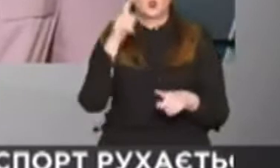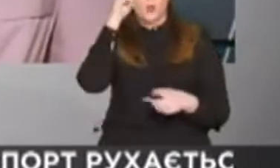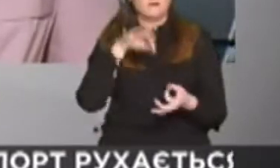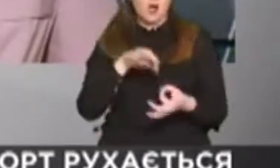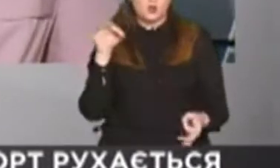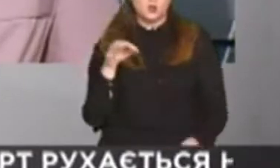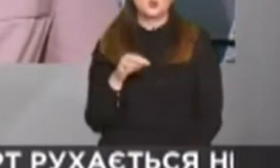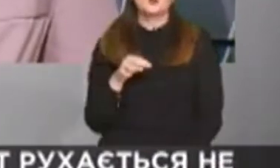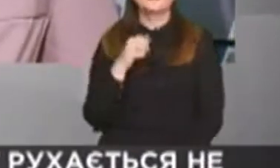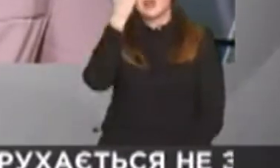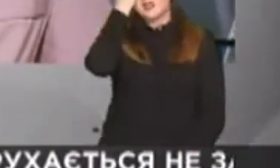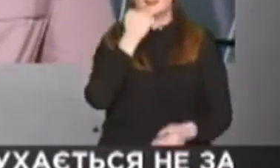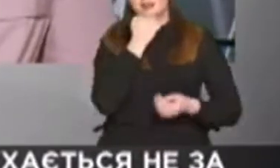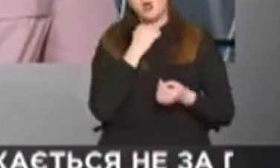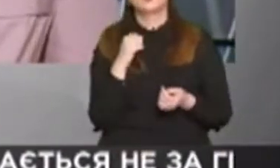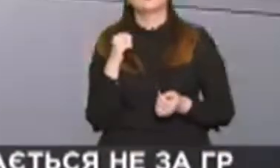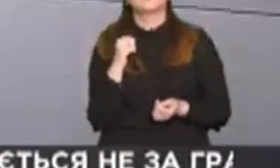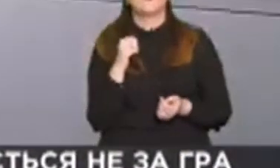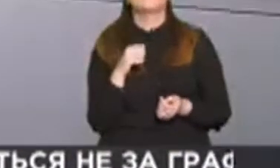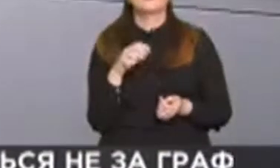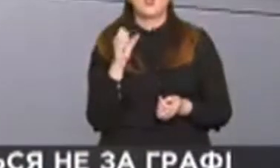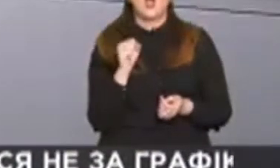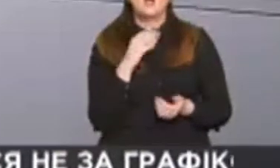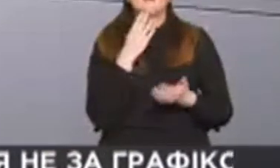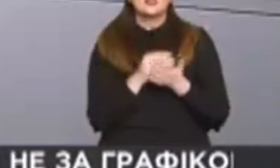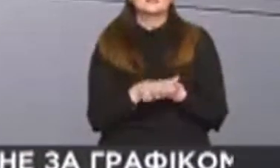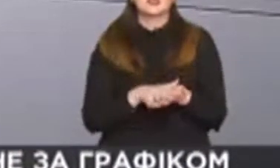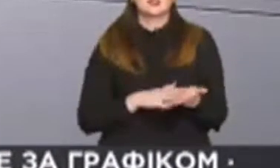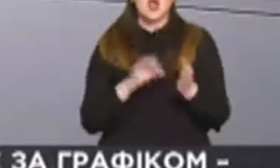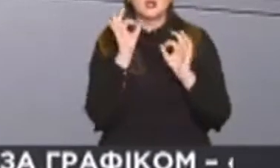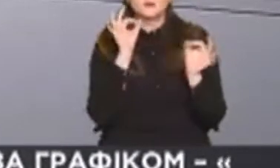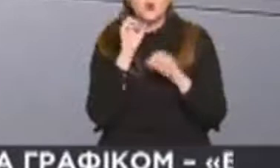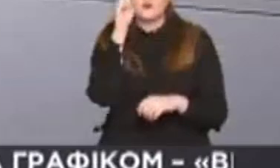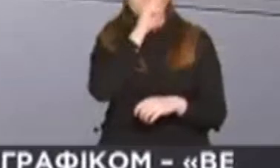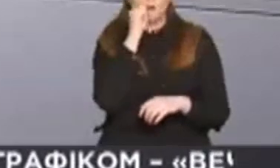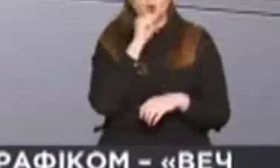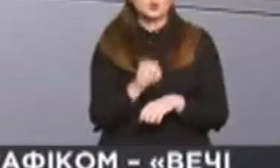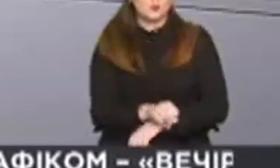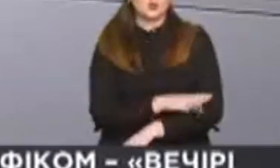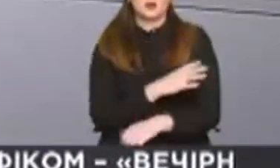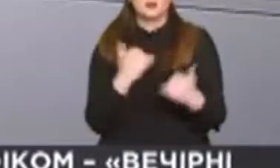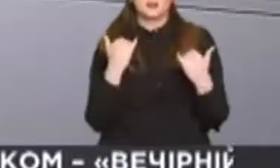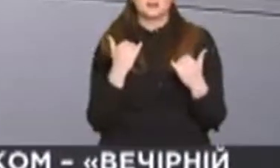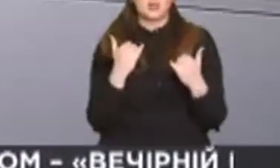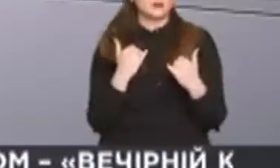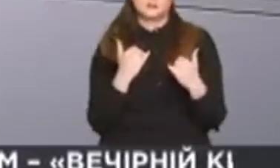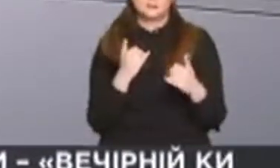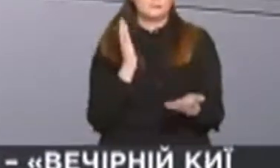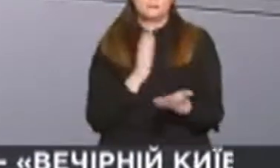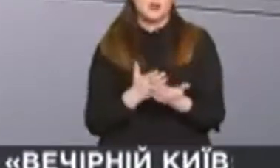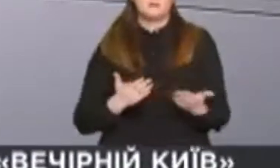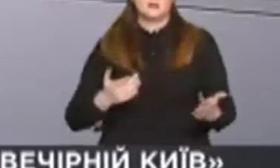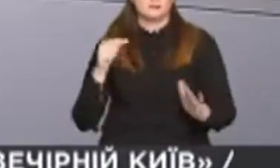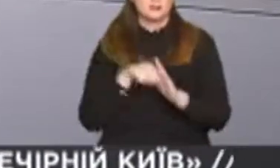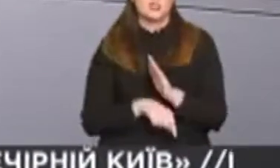сказати. Дякуємо. Дякуємо, Наталі Птусі. Ну, а, власне, далі поради. Мороз по шкірі. Наразі цей вислів має пряме